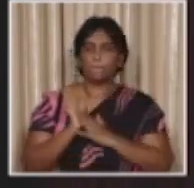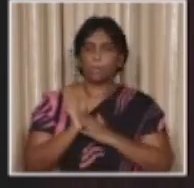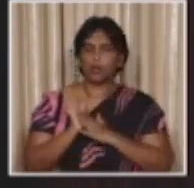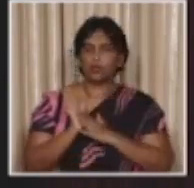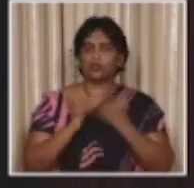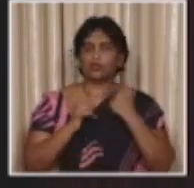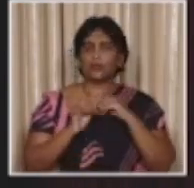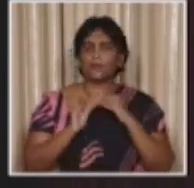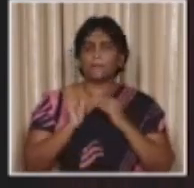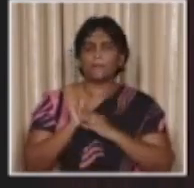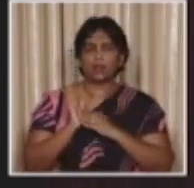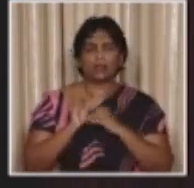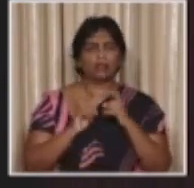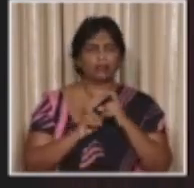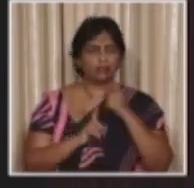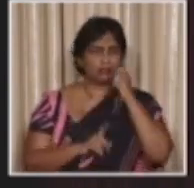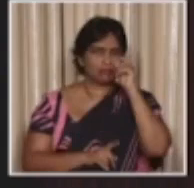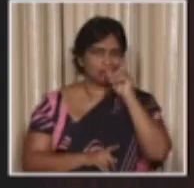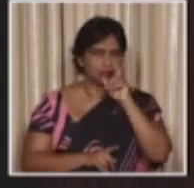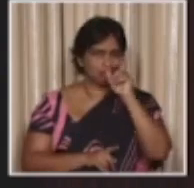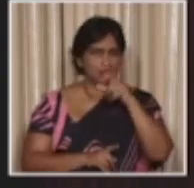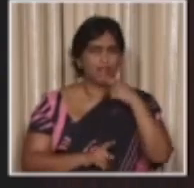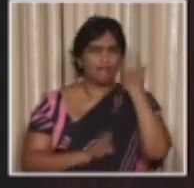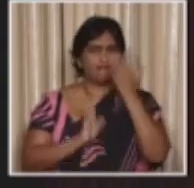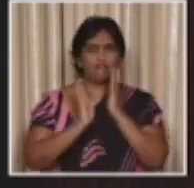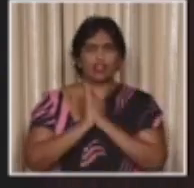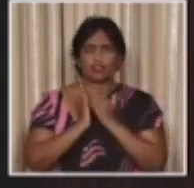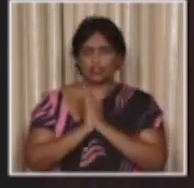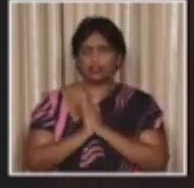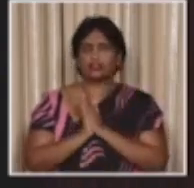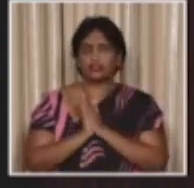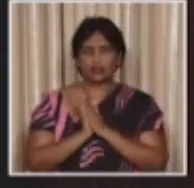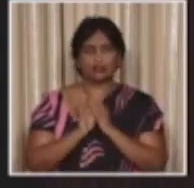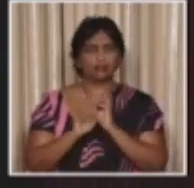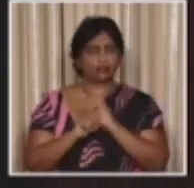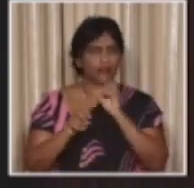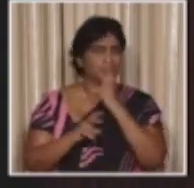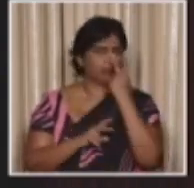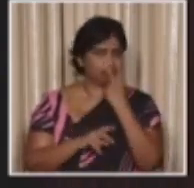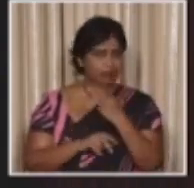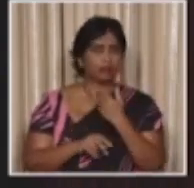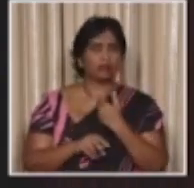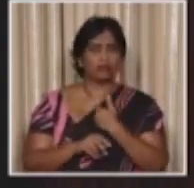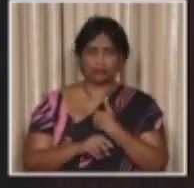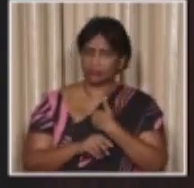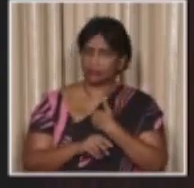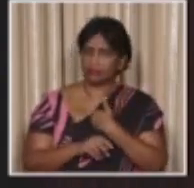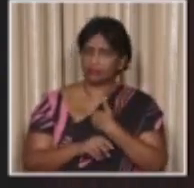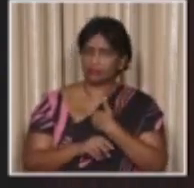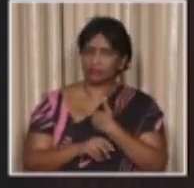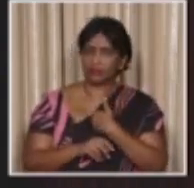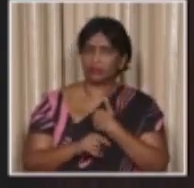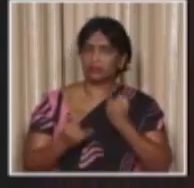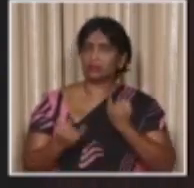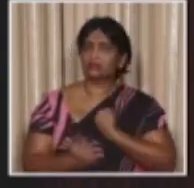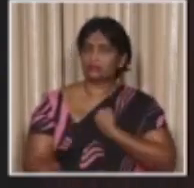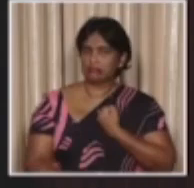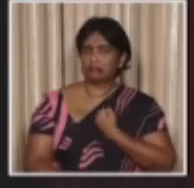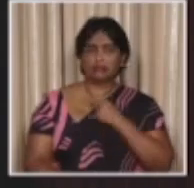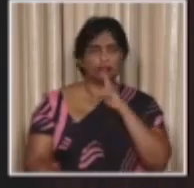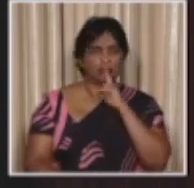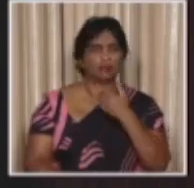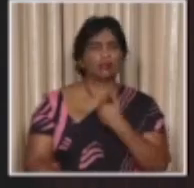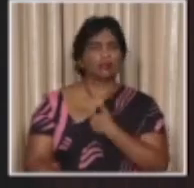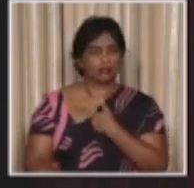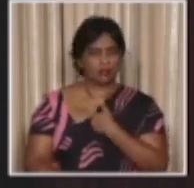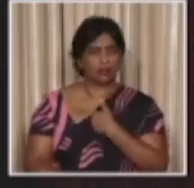ප්‍රියංකර සහ මෛත්‍රී ධර්මප්‍රිය කියන Facebook සමාජාල මාධ්‍ය දෙකකින් මට චෝදනාවක් එල්ල කරලා තිනවා